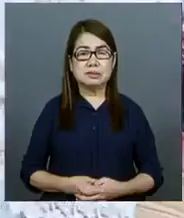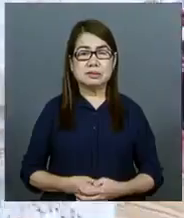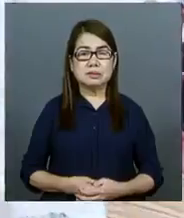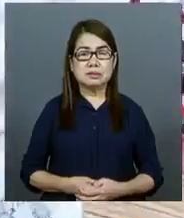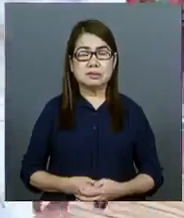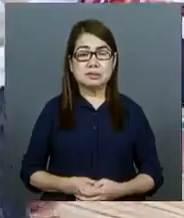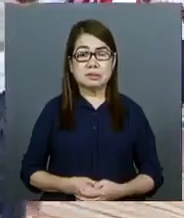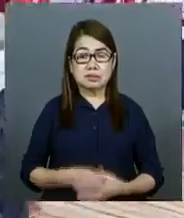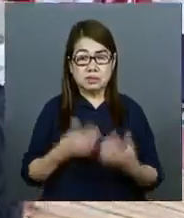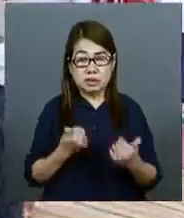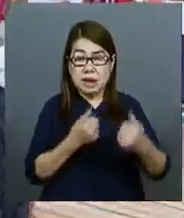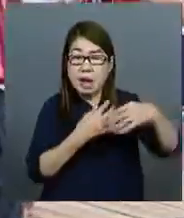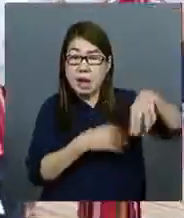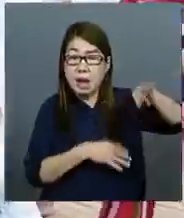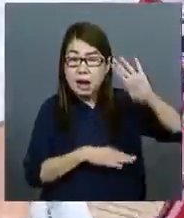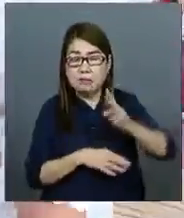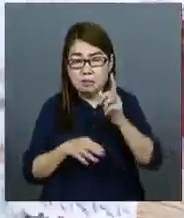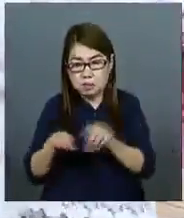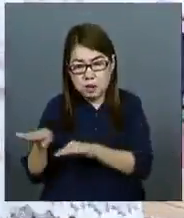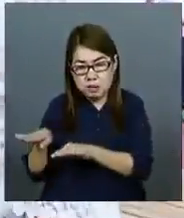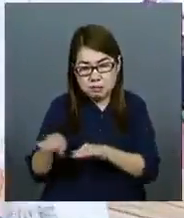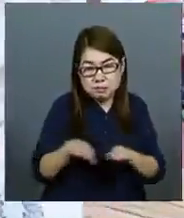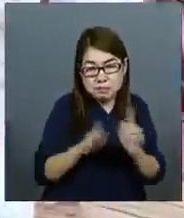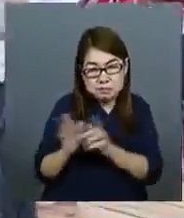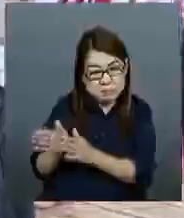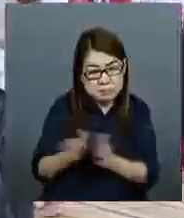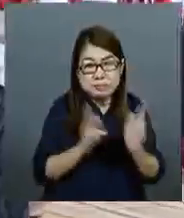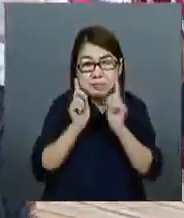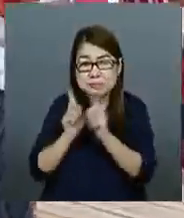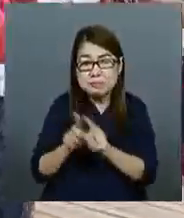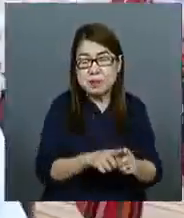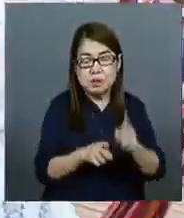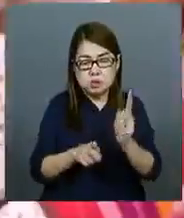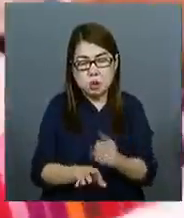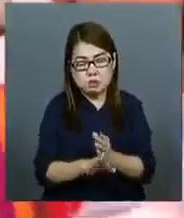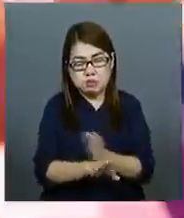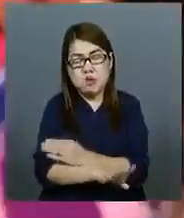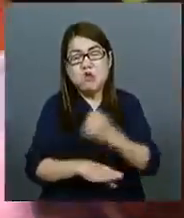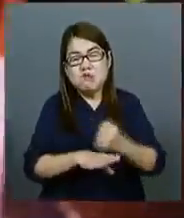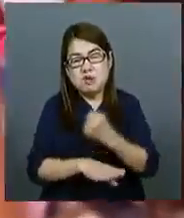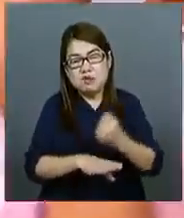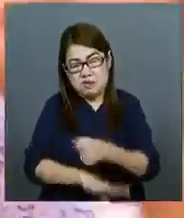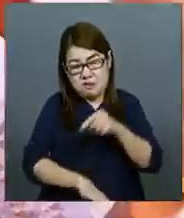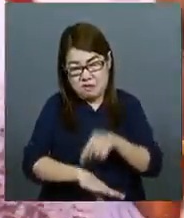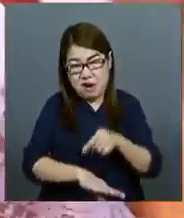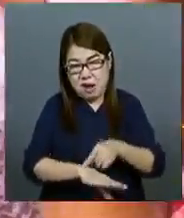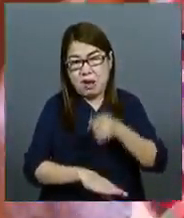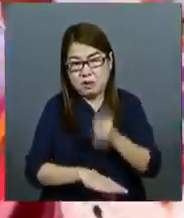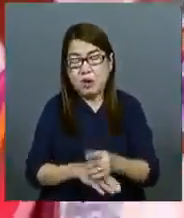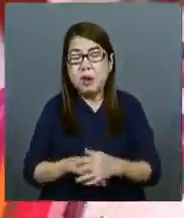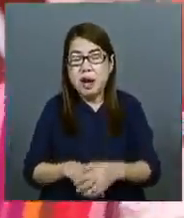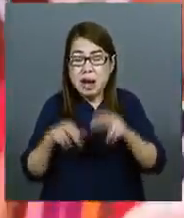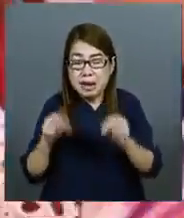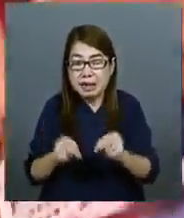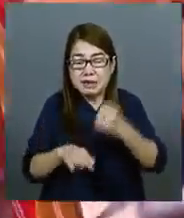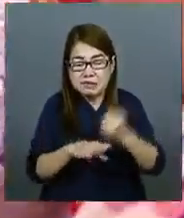ด้วยท่ารำที่ต้องอาศัยความพร้อมเพรียงทำให้ใช้เวลาในการซ้อมนานการซ้อมรำบวงสรวงในทุกๆวันจึง